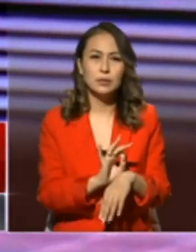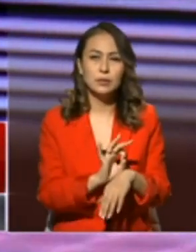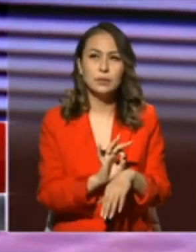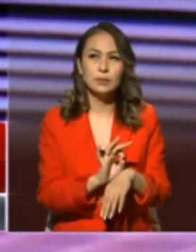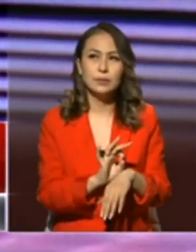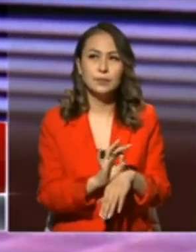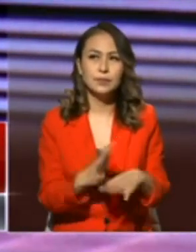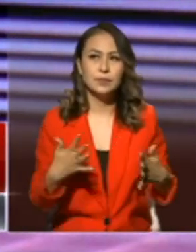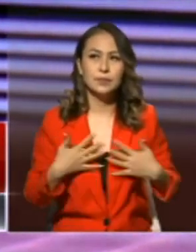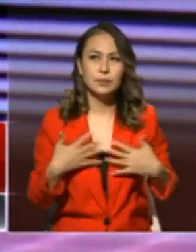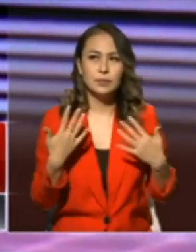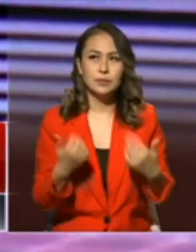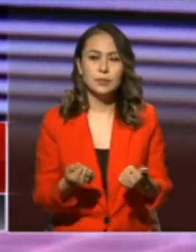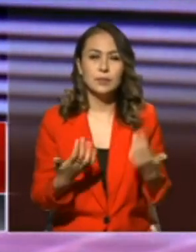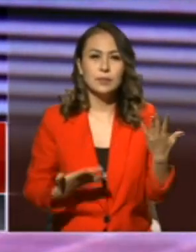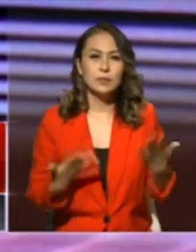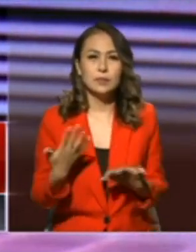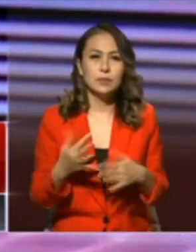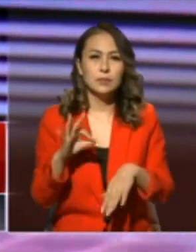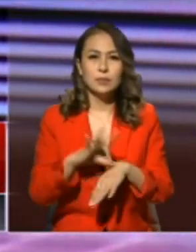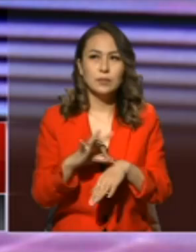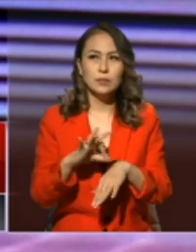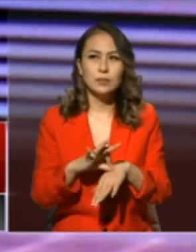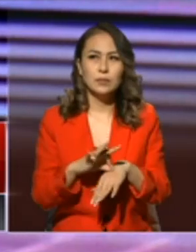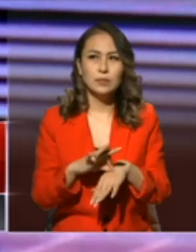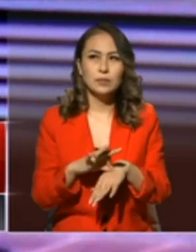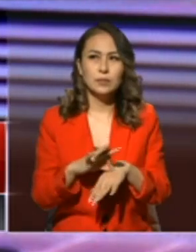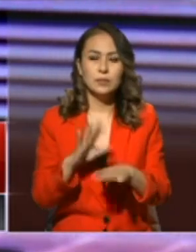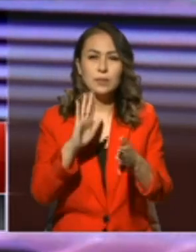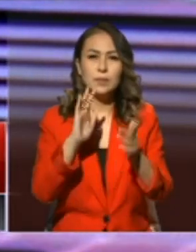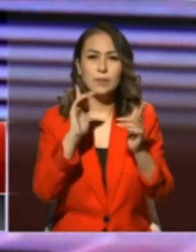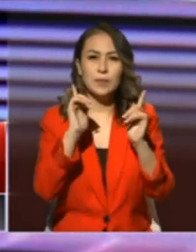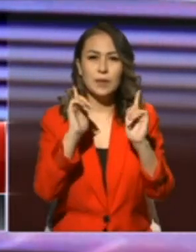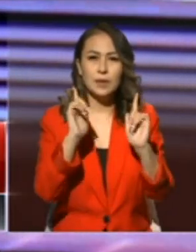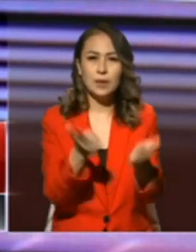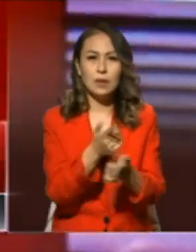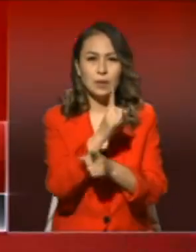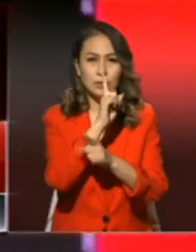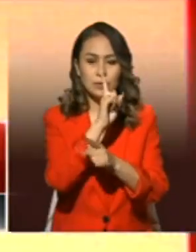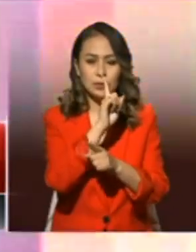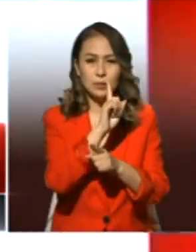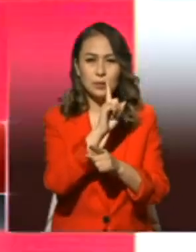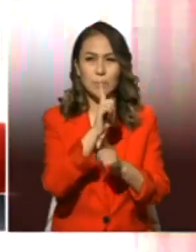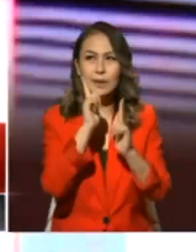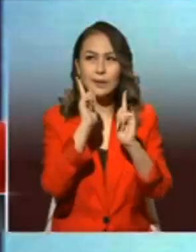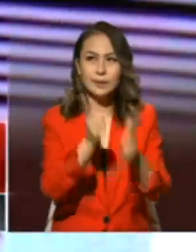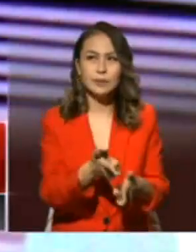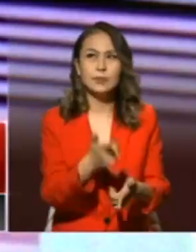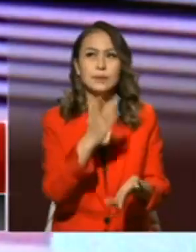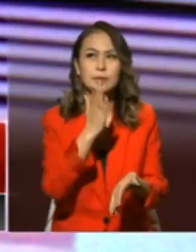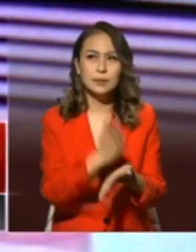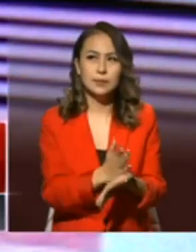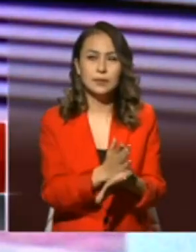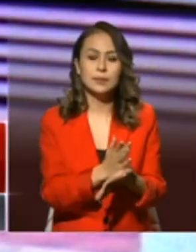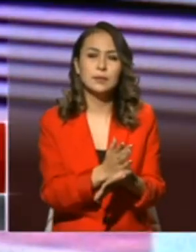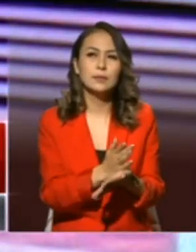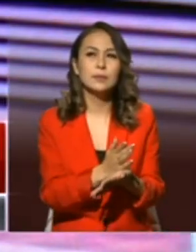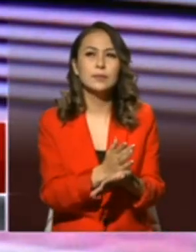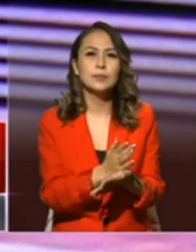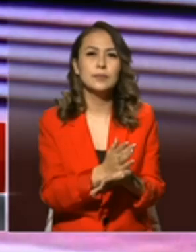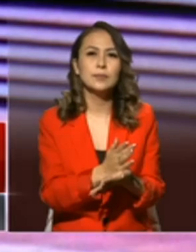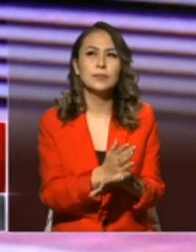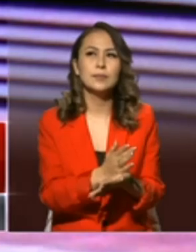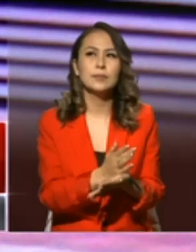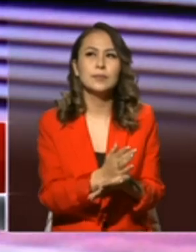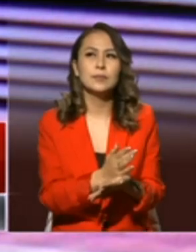науқас жай сау адам сондай жағдайға түсіп қалатын болса, егер ол келісімге қарсы болмаса, яғни ол келісілді деген сөз болады, олардың